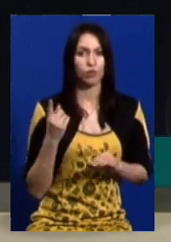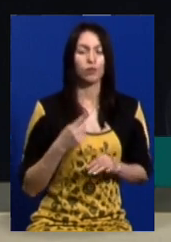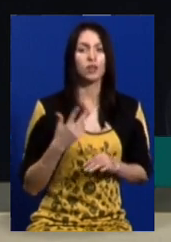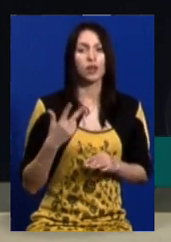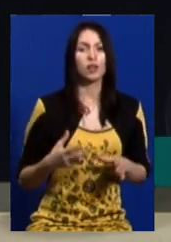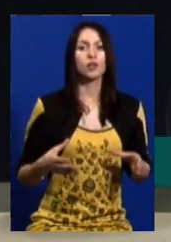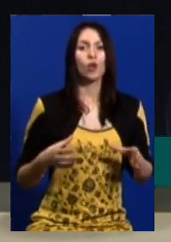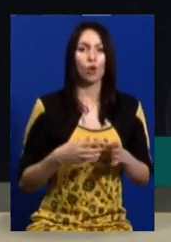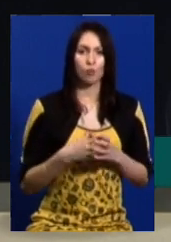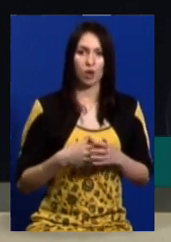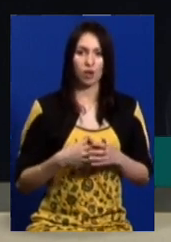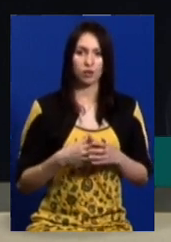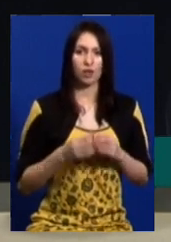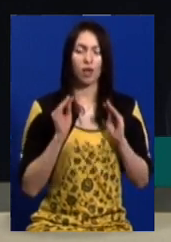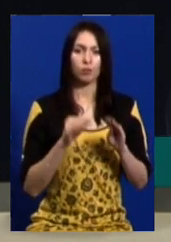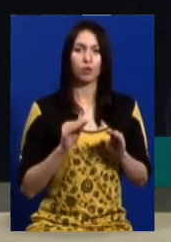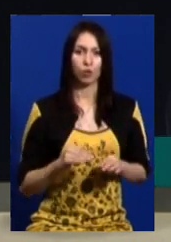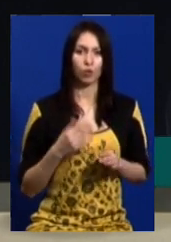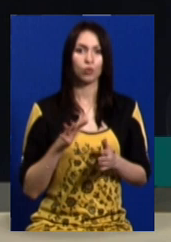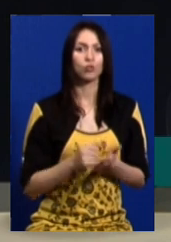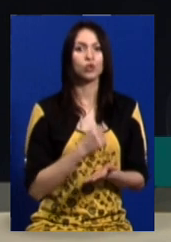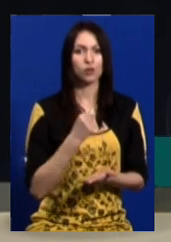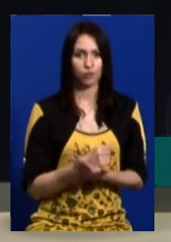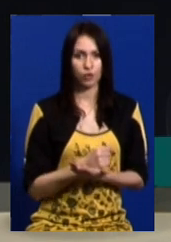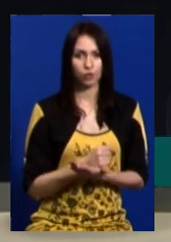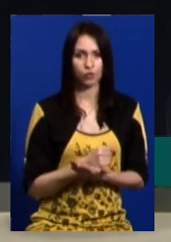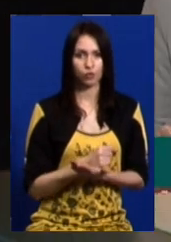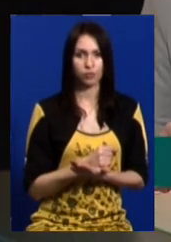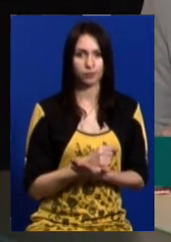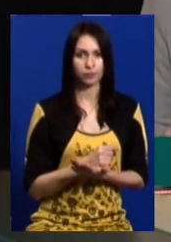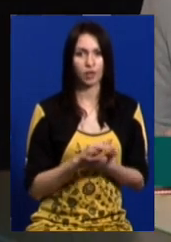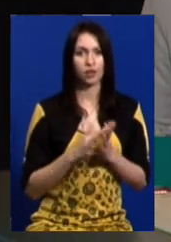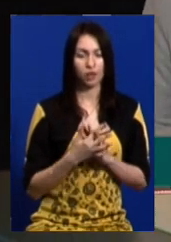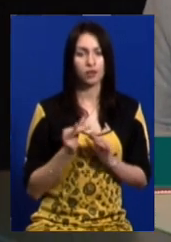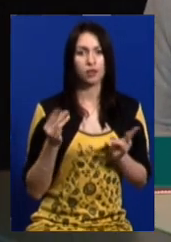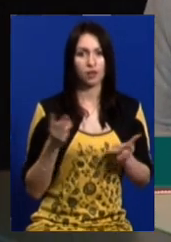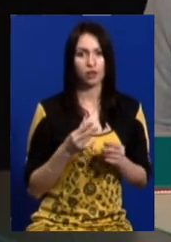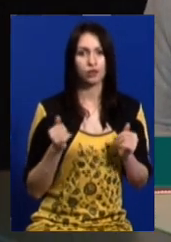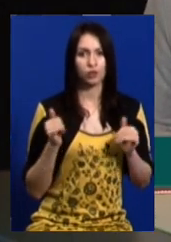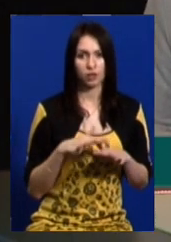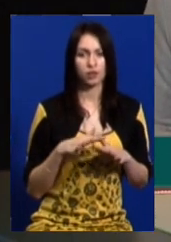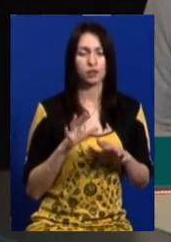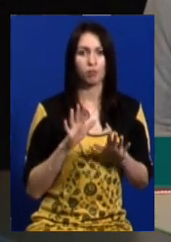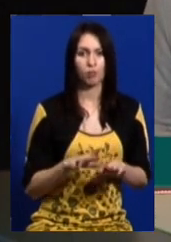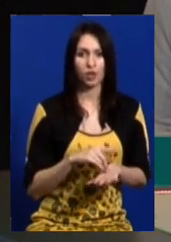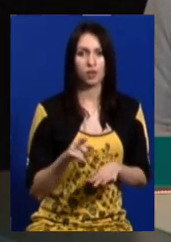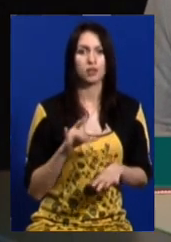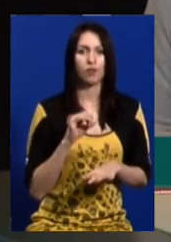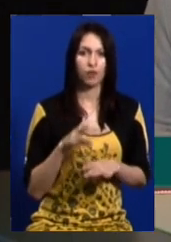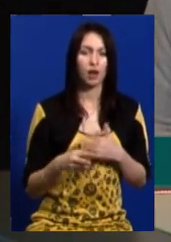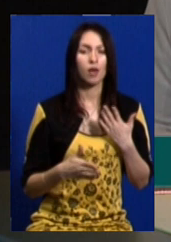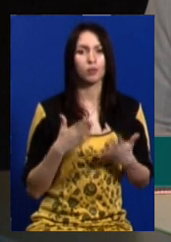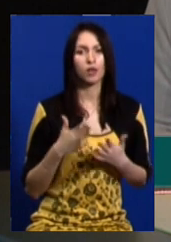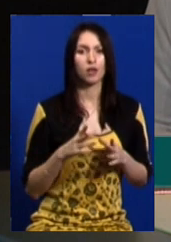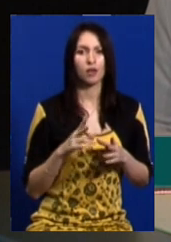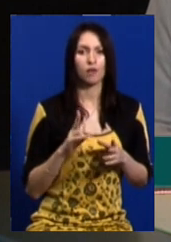громади протоколом вони затверджують про збір селян, якби вони повинні зайтися в якесь приміщення, там, чи в храмі, чи в клубі